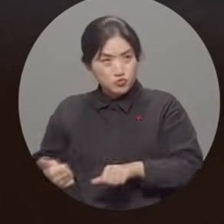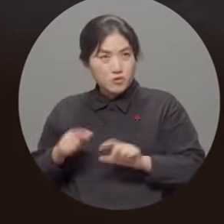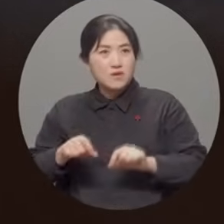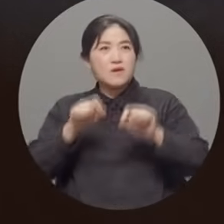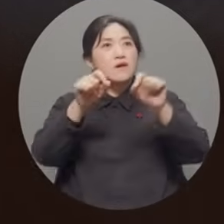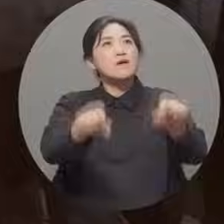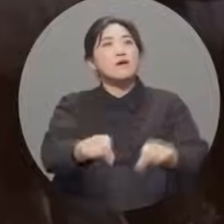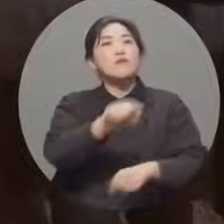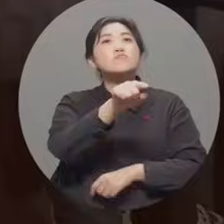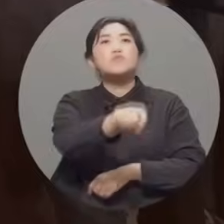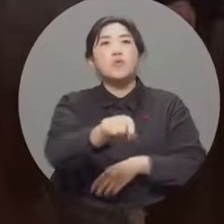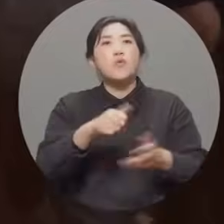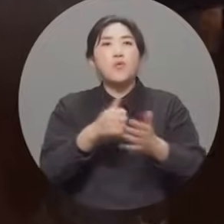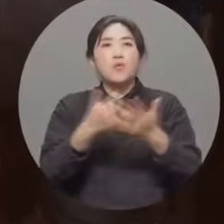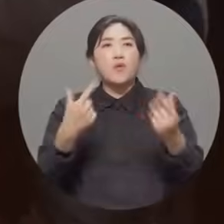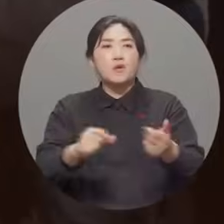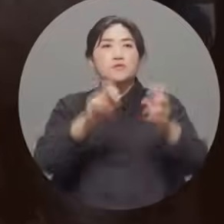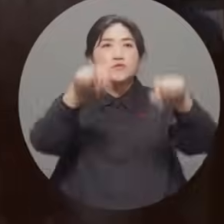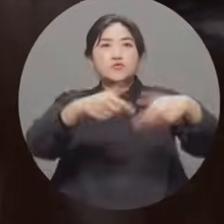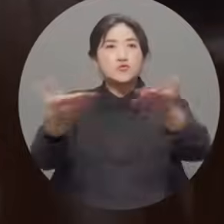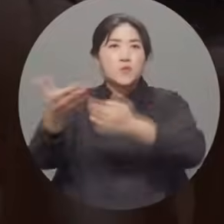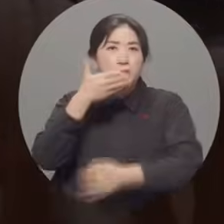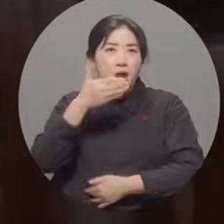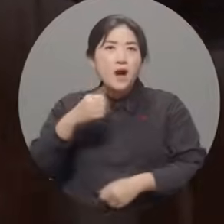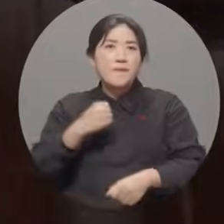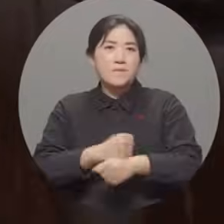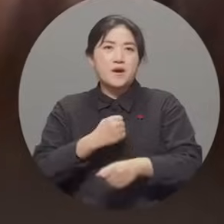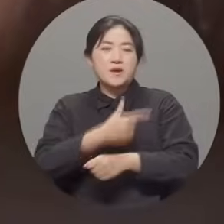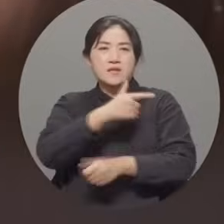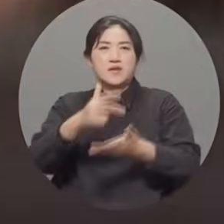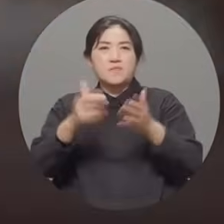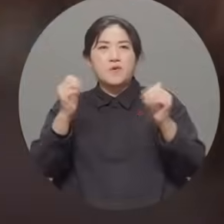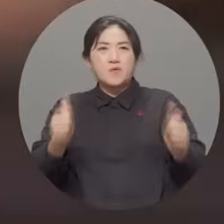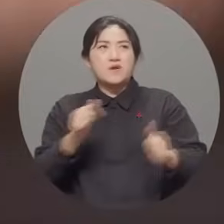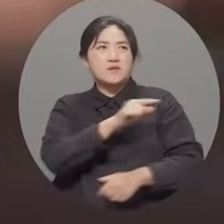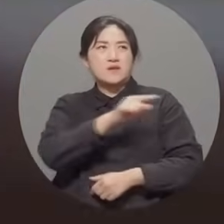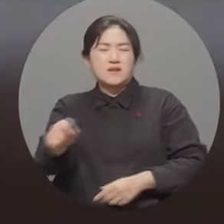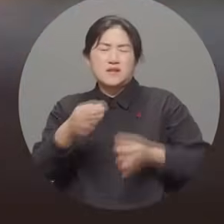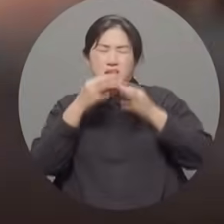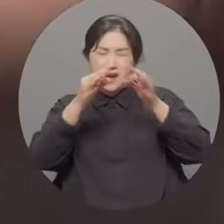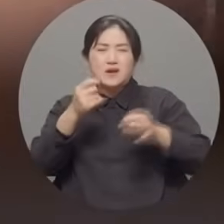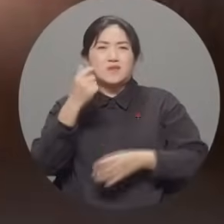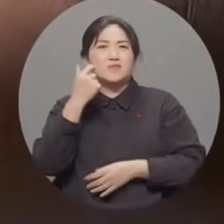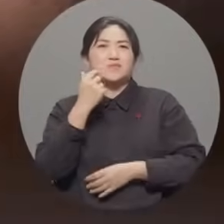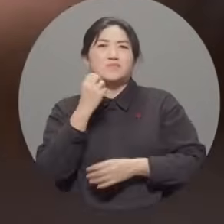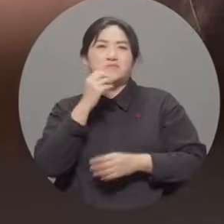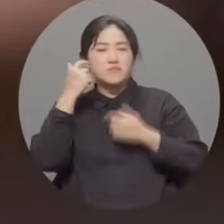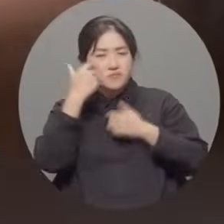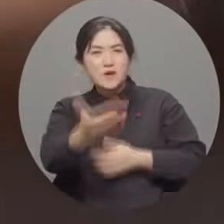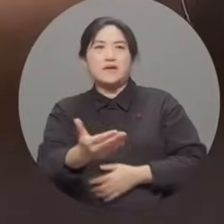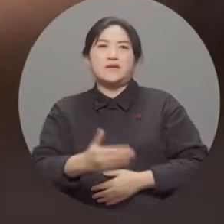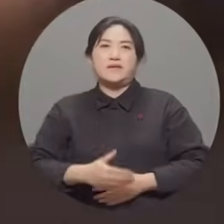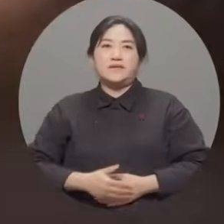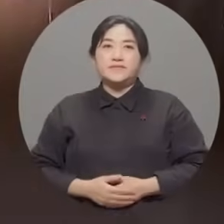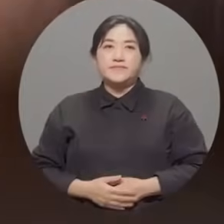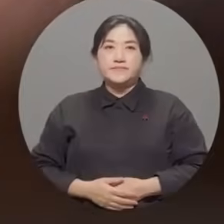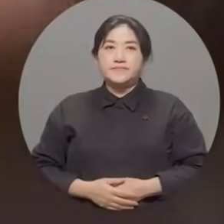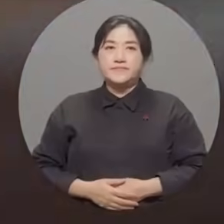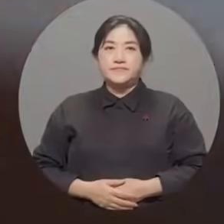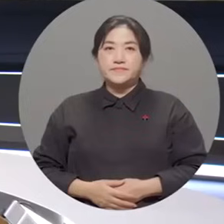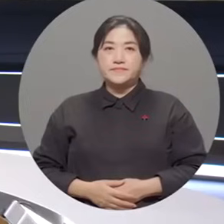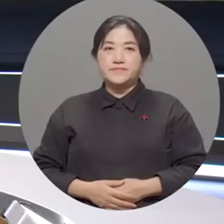아들이 죽었어도 이렇게 판결했을 거냐고 대법관들을 향해 외치듯 물었습니다. MBC 뉴스 김지인입니다.